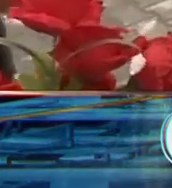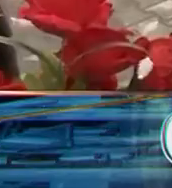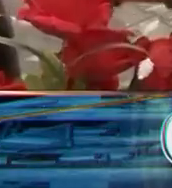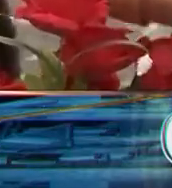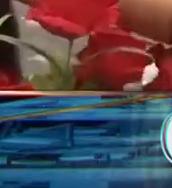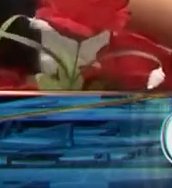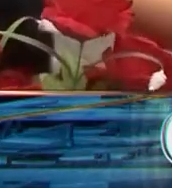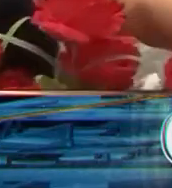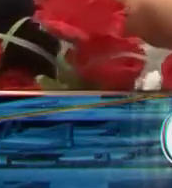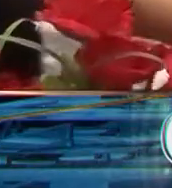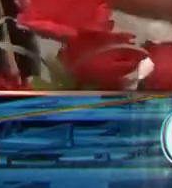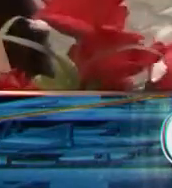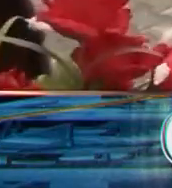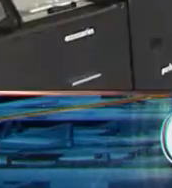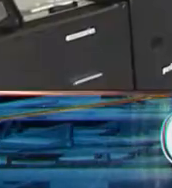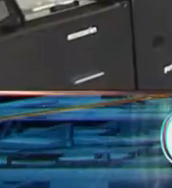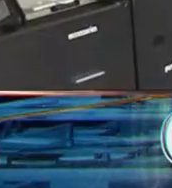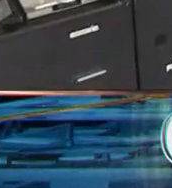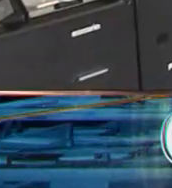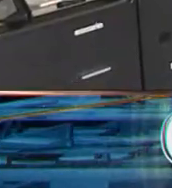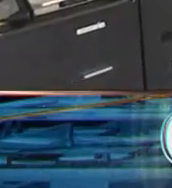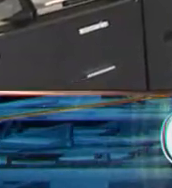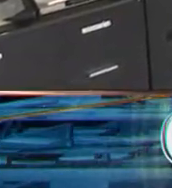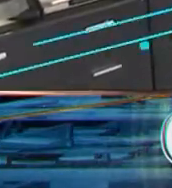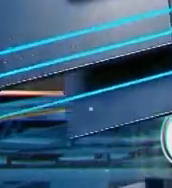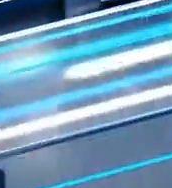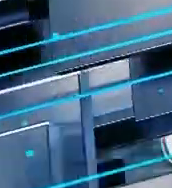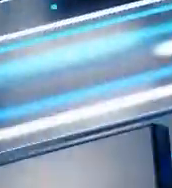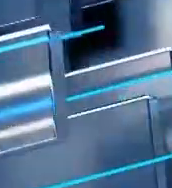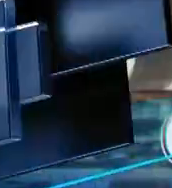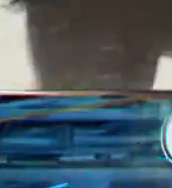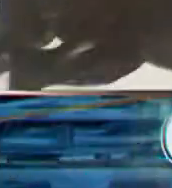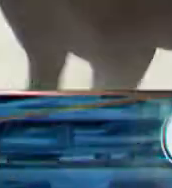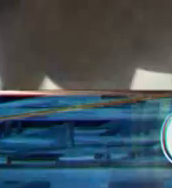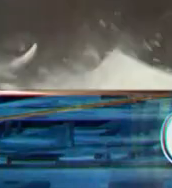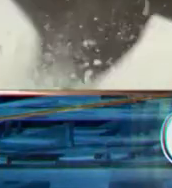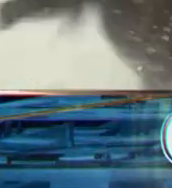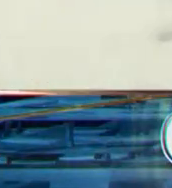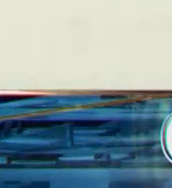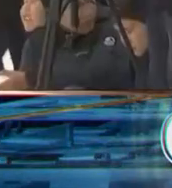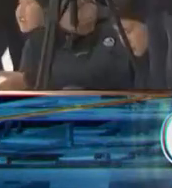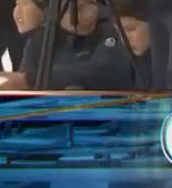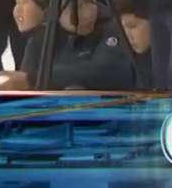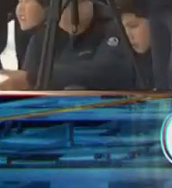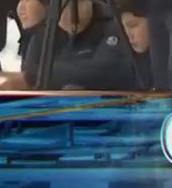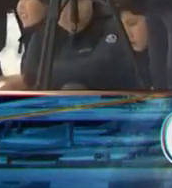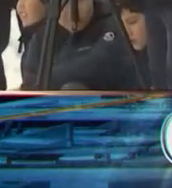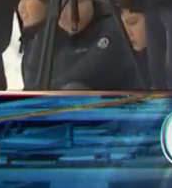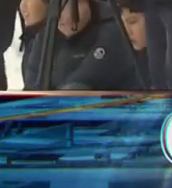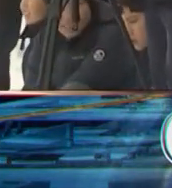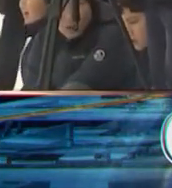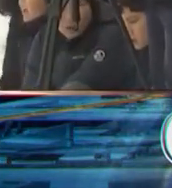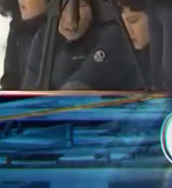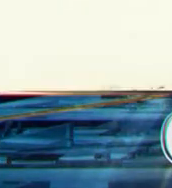Капшига открыла учебный центр по подготовке профессионалов моды. Возрождая национальные игры, в Жамбылском